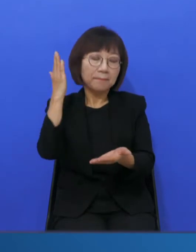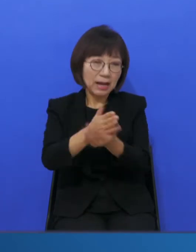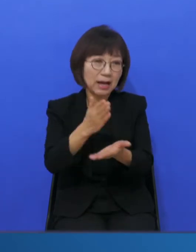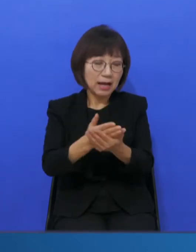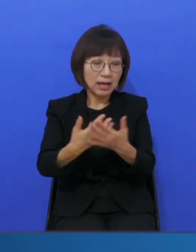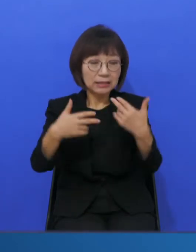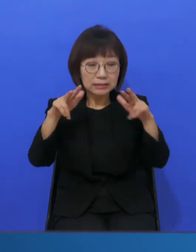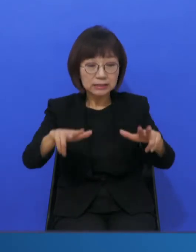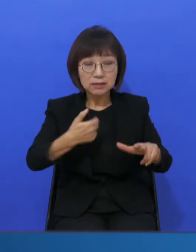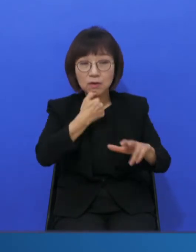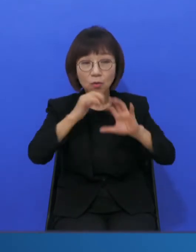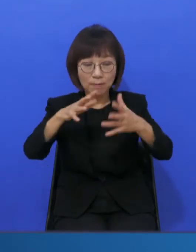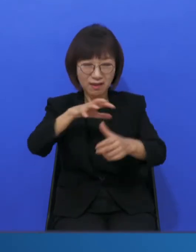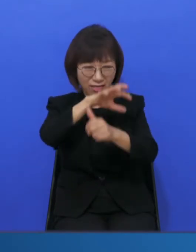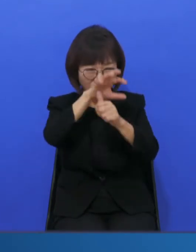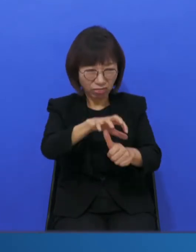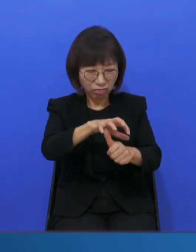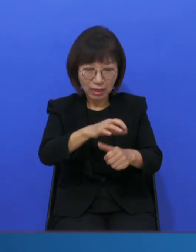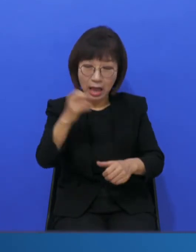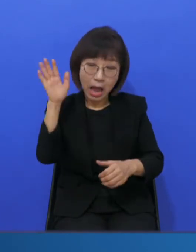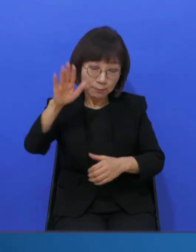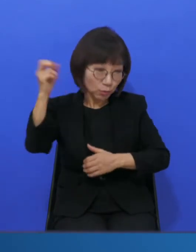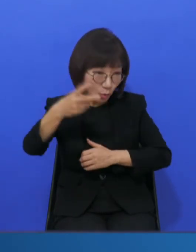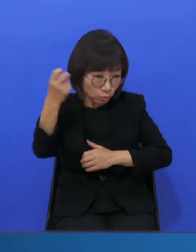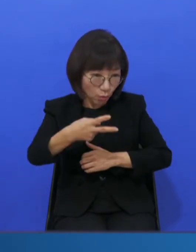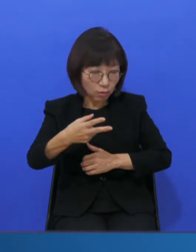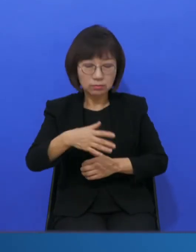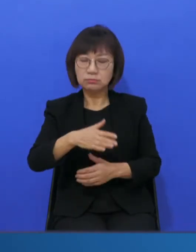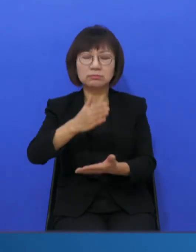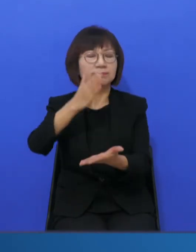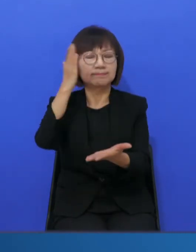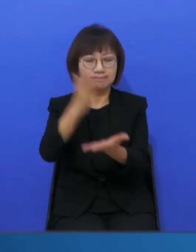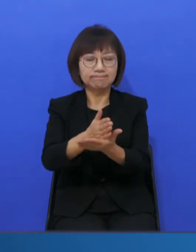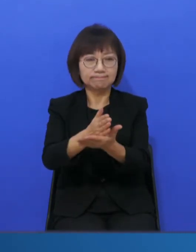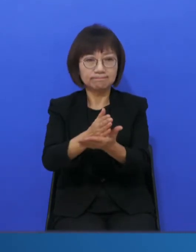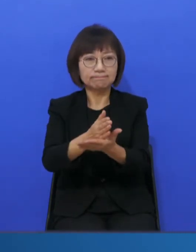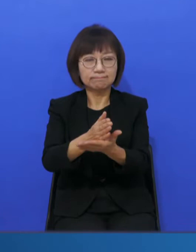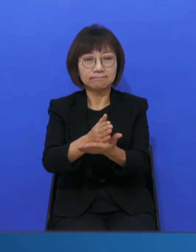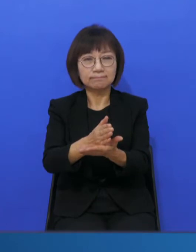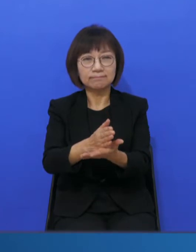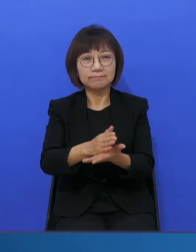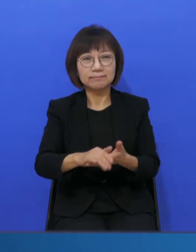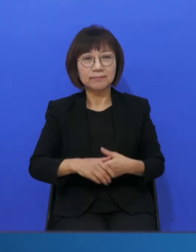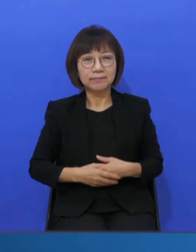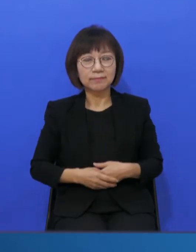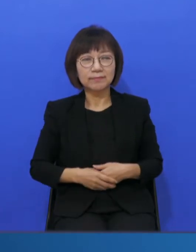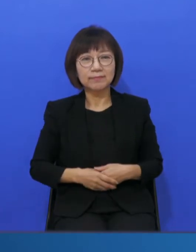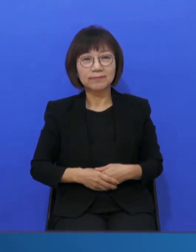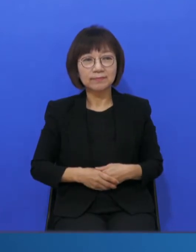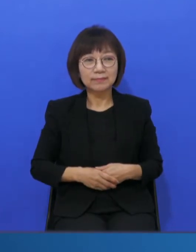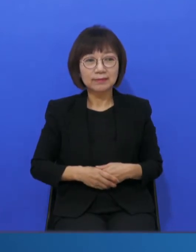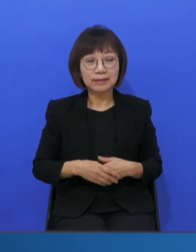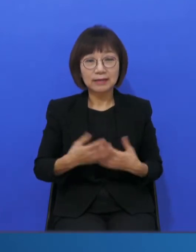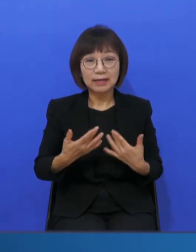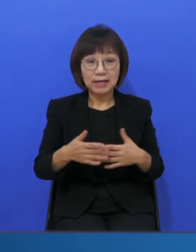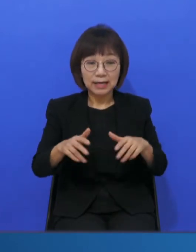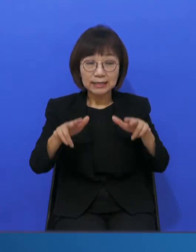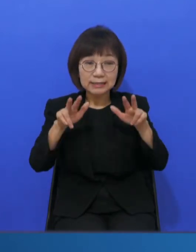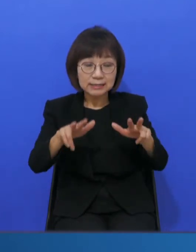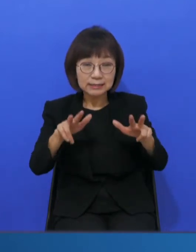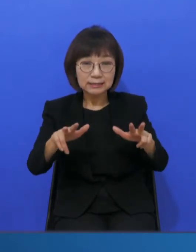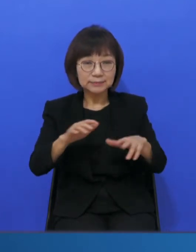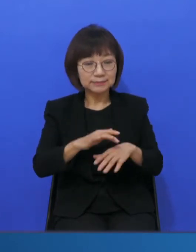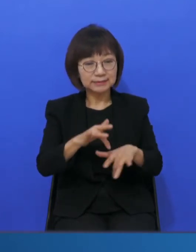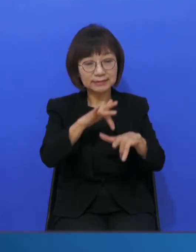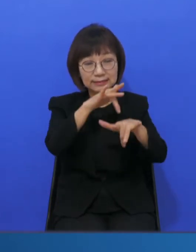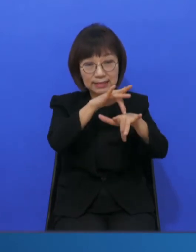And they were 말이에요. colonized by Rome, but they're saying, do not be colonized again. 더 중요한 건 우리는요, 사단의 노예, 포로 속국돼 있습니다.